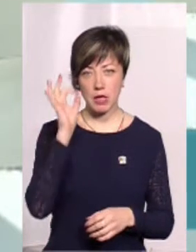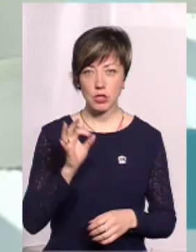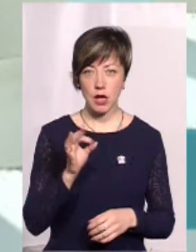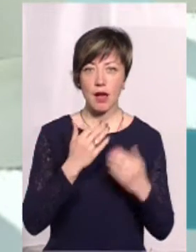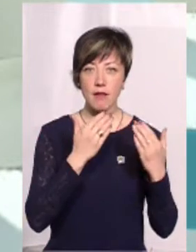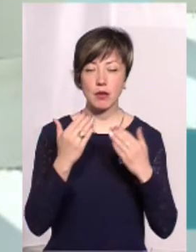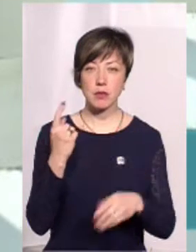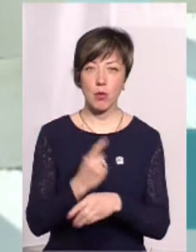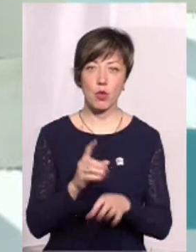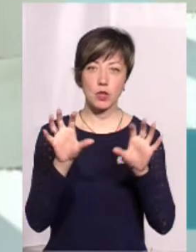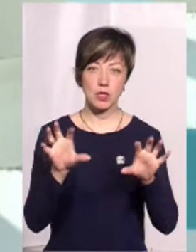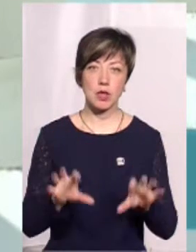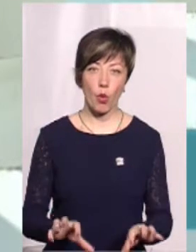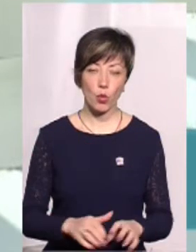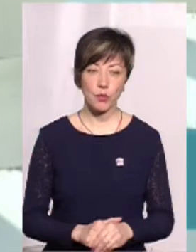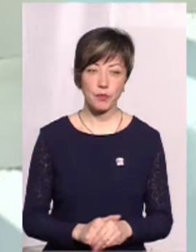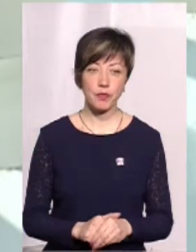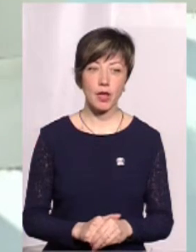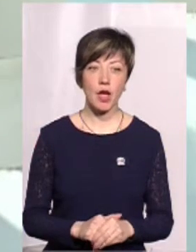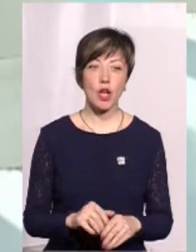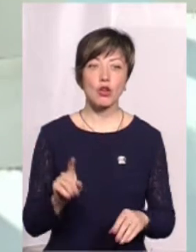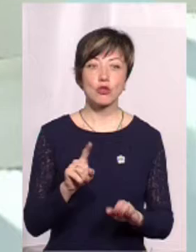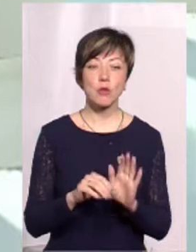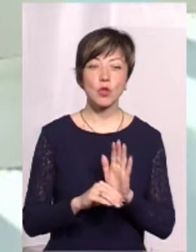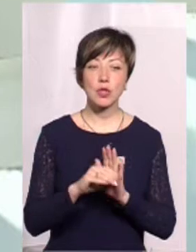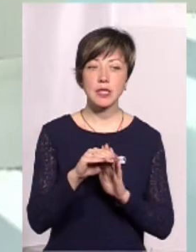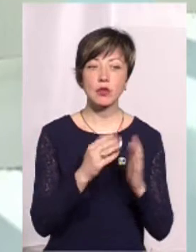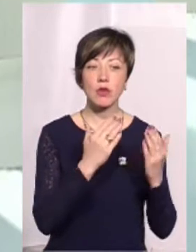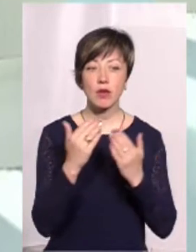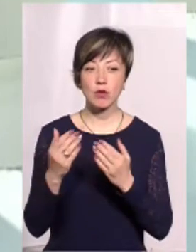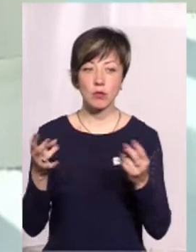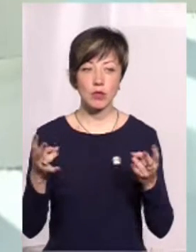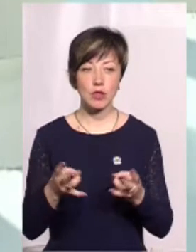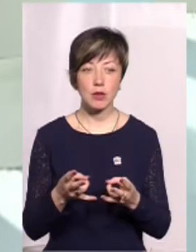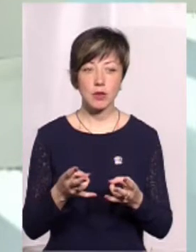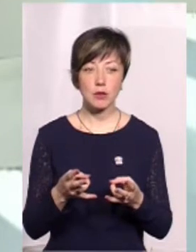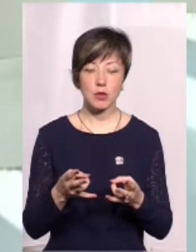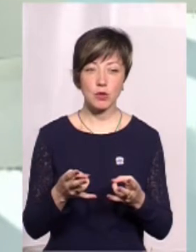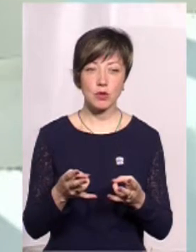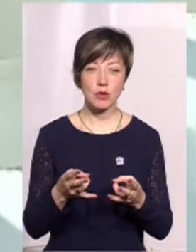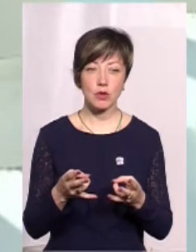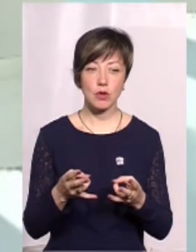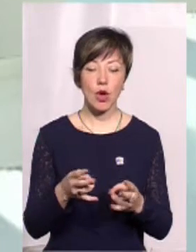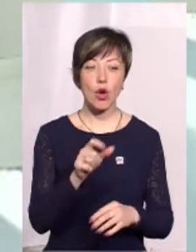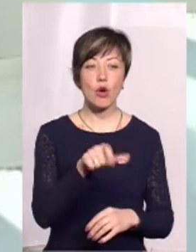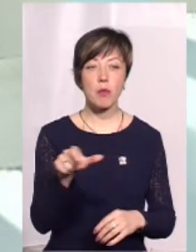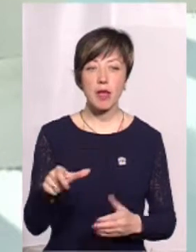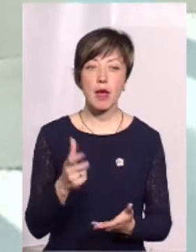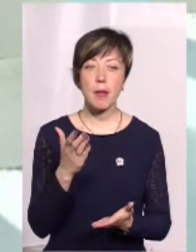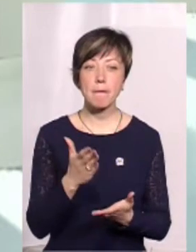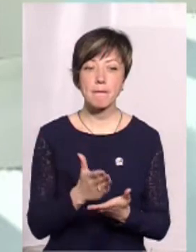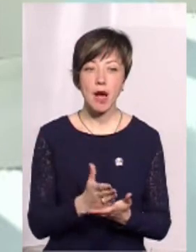референдуми заборонені законом. Щоб дорости до референдуму, як мінімум, повинно мати, щоб громадяни